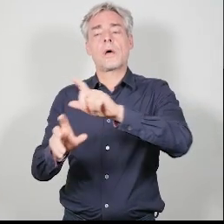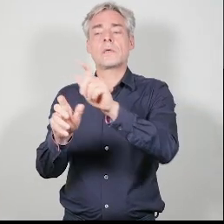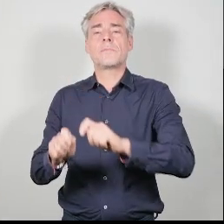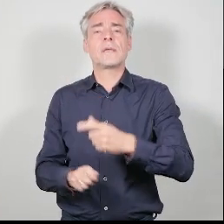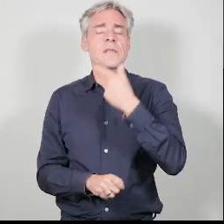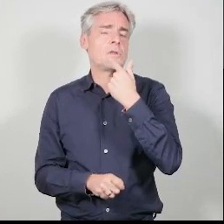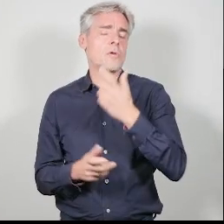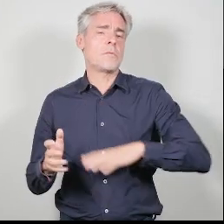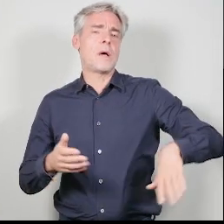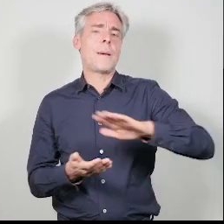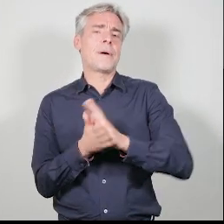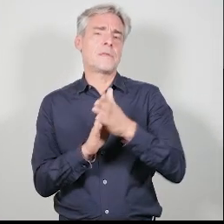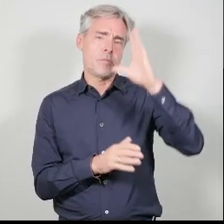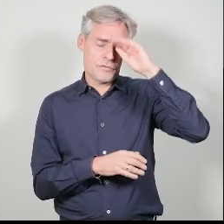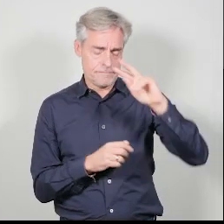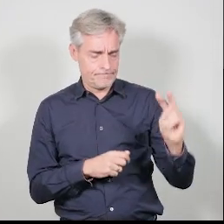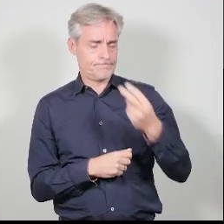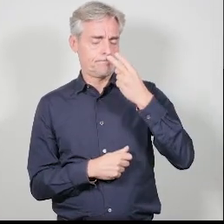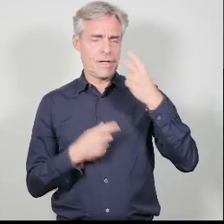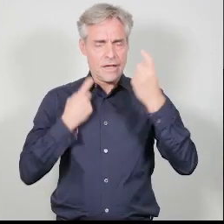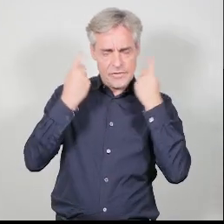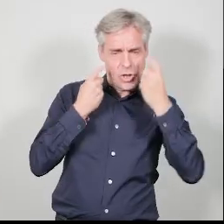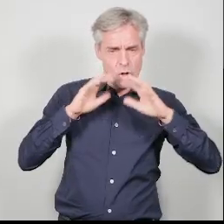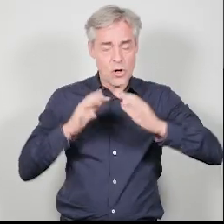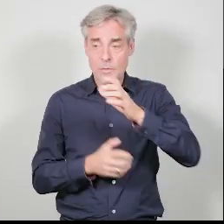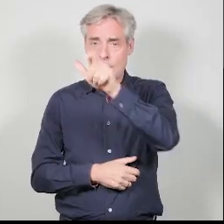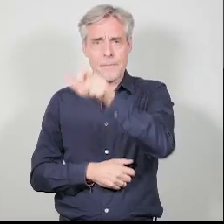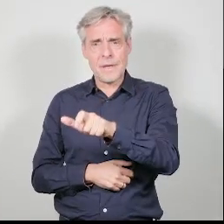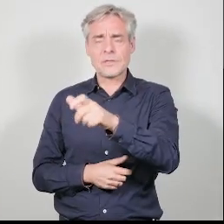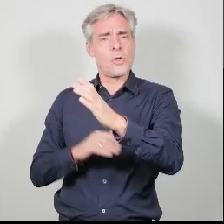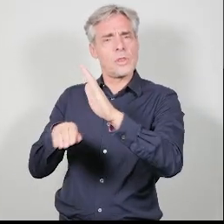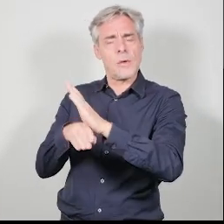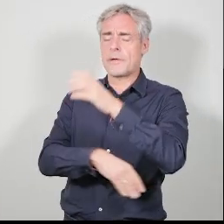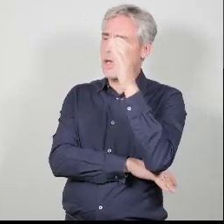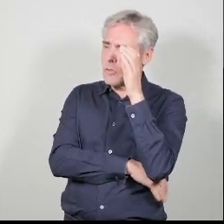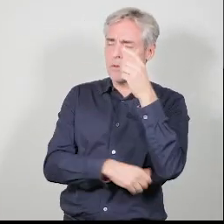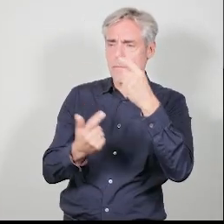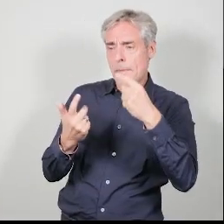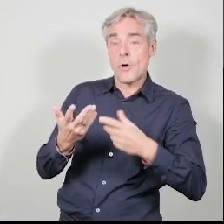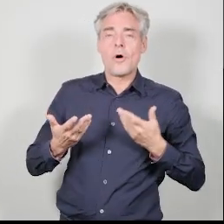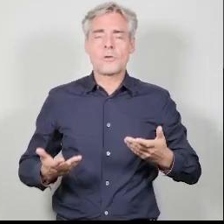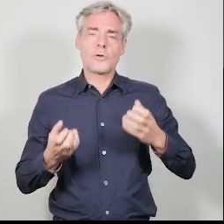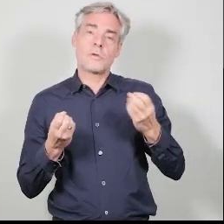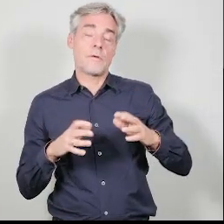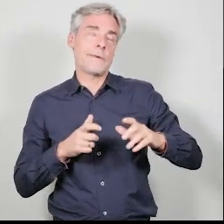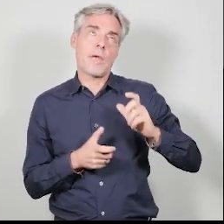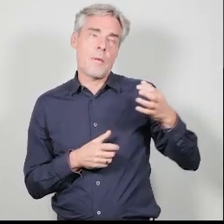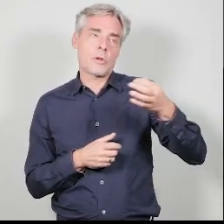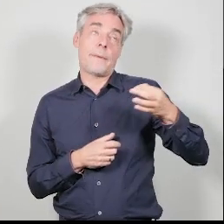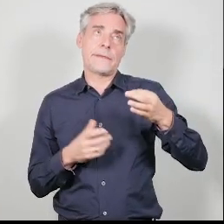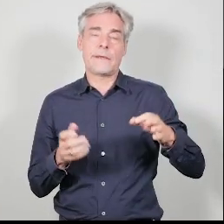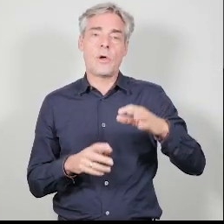pouvoir réinterroger nos pratiques professionnelles sur la façon dont on écoute les personnes. Aujourd'hui encore, le mécanisme est celui